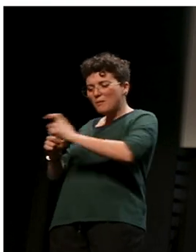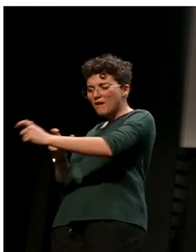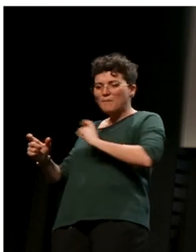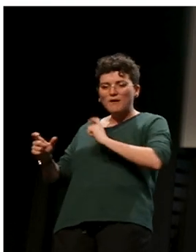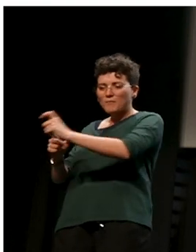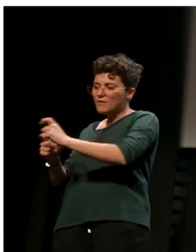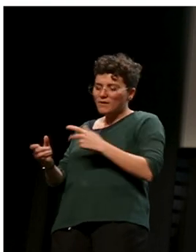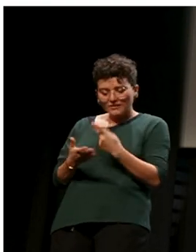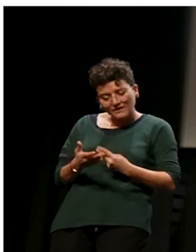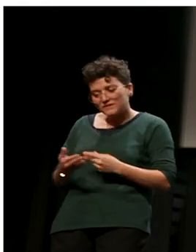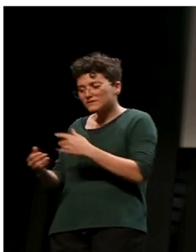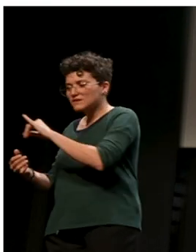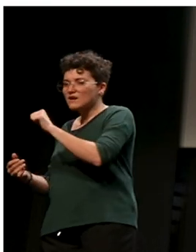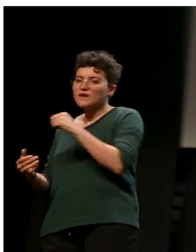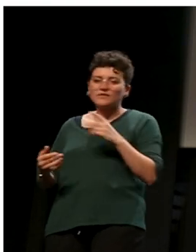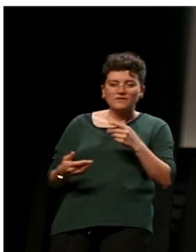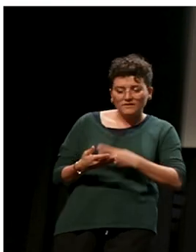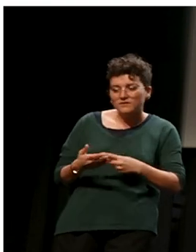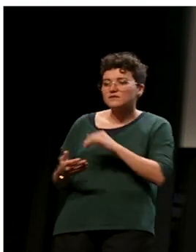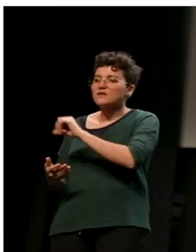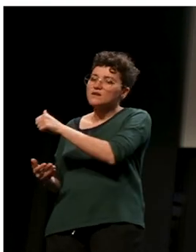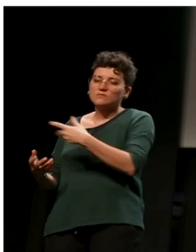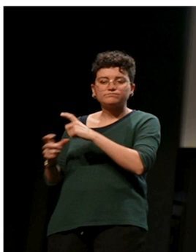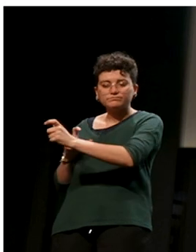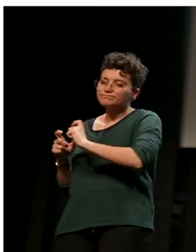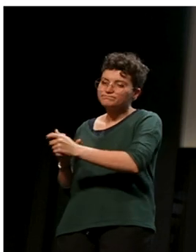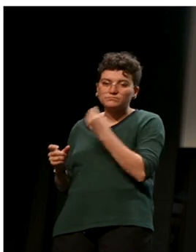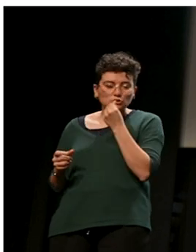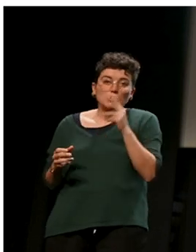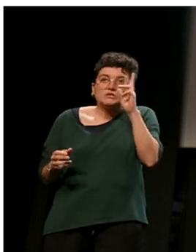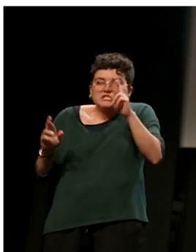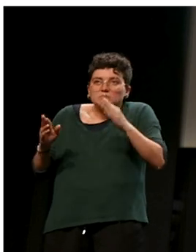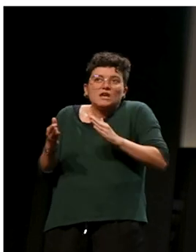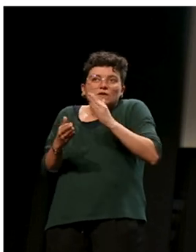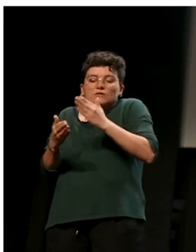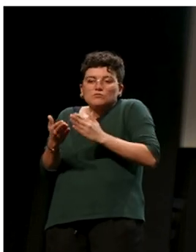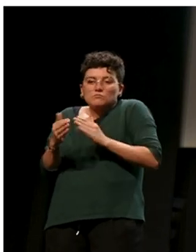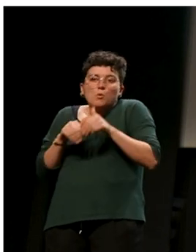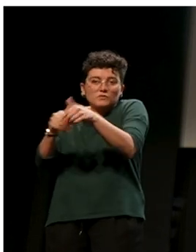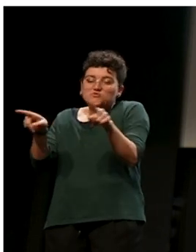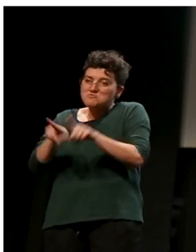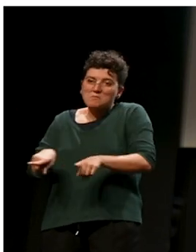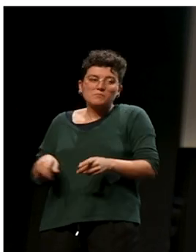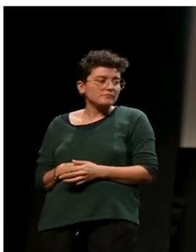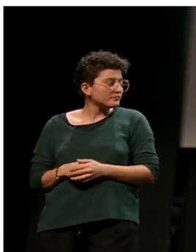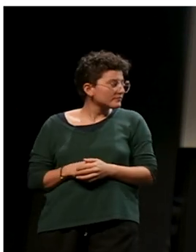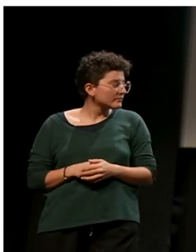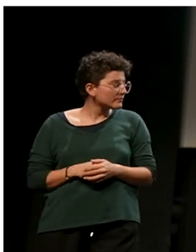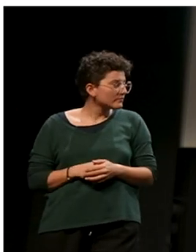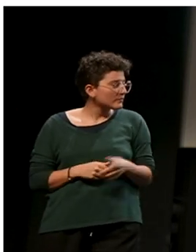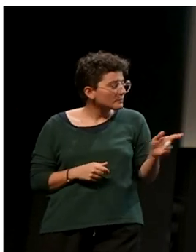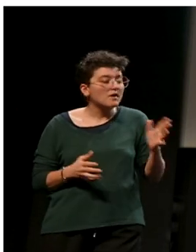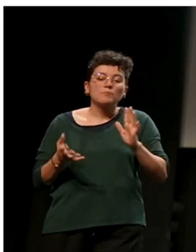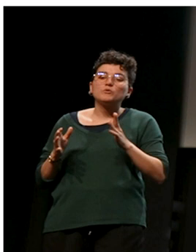les deux, tu vois, ça va être un échange. En fait, j'espère. En fait, au final, on risque d'avoir deux types d'utilisateurs, c'est-à-dire